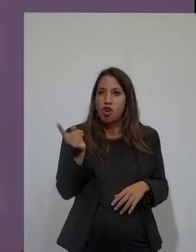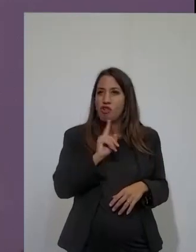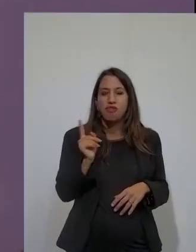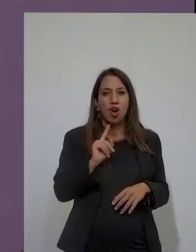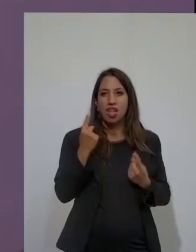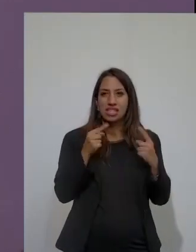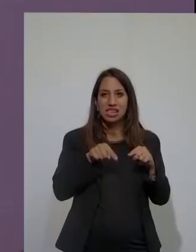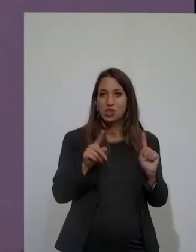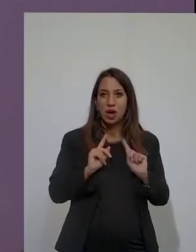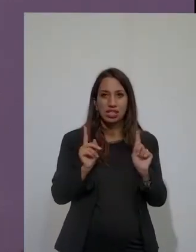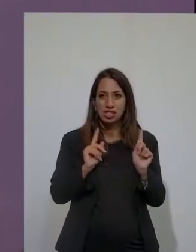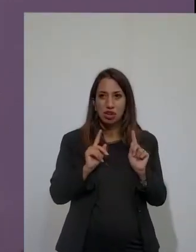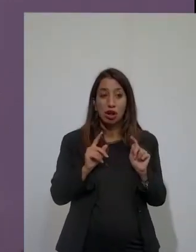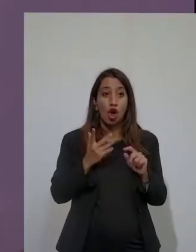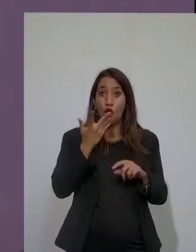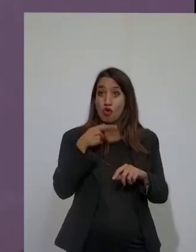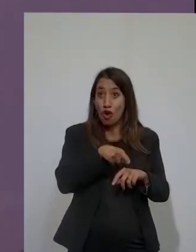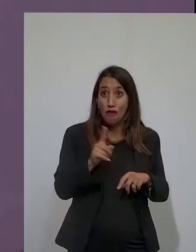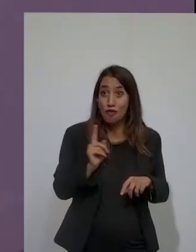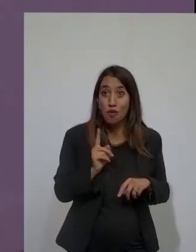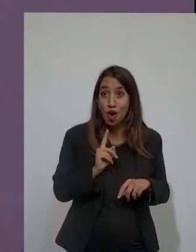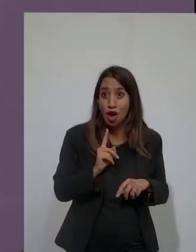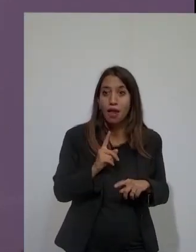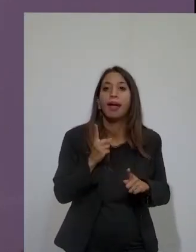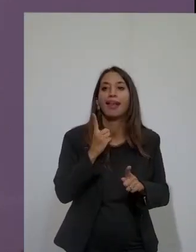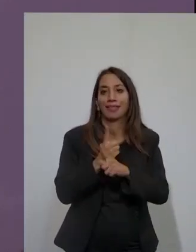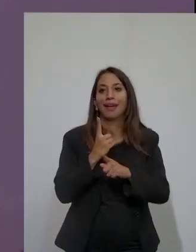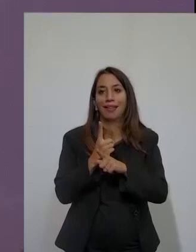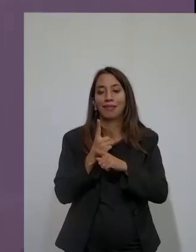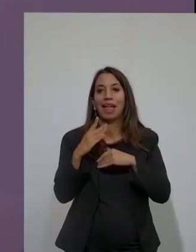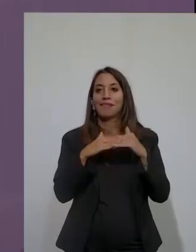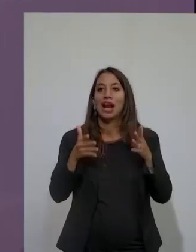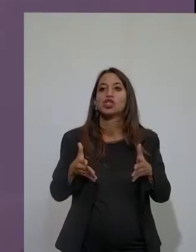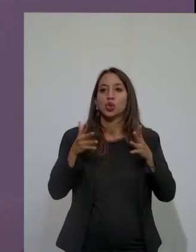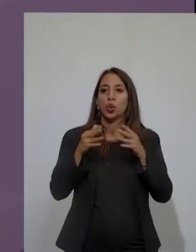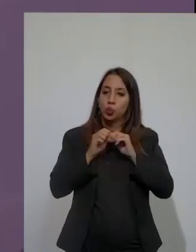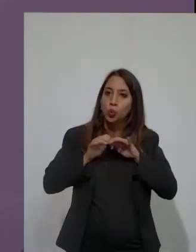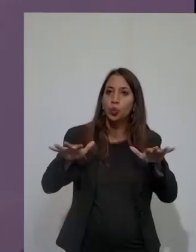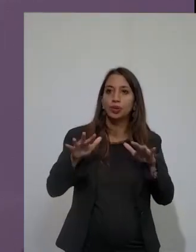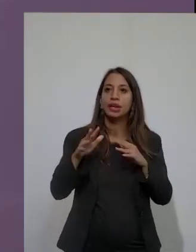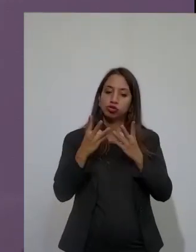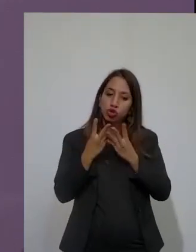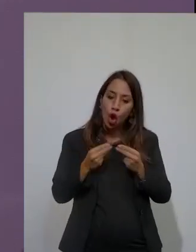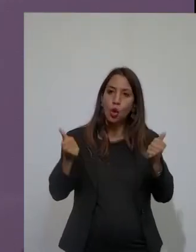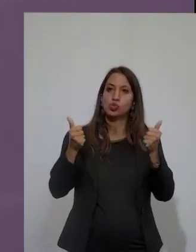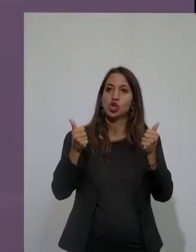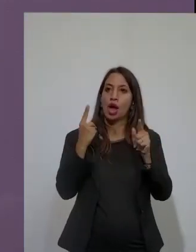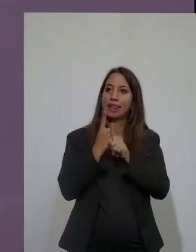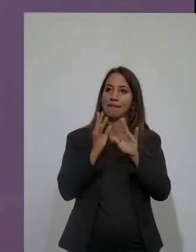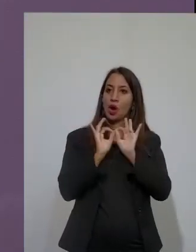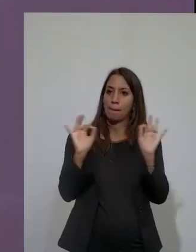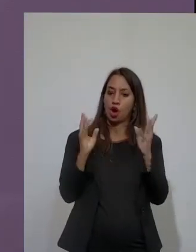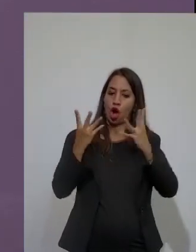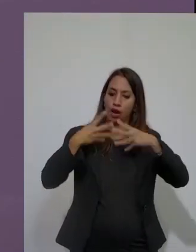questa situazione. Per non arrivare dobbiamo avere delle infrastrutture, delle soluzioni, della pianificazione e l'organizzazione